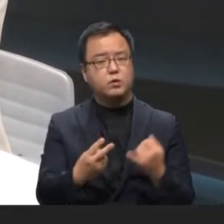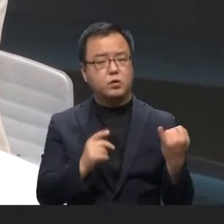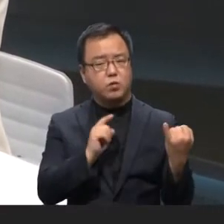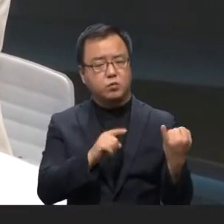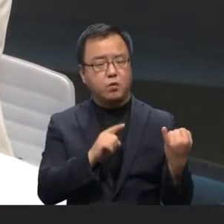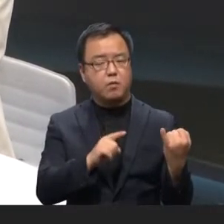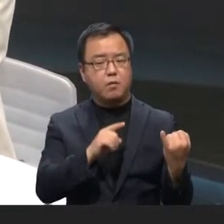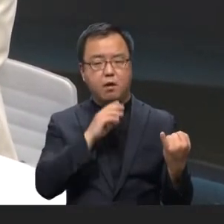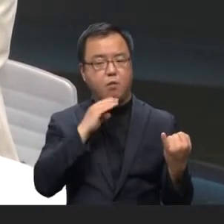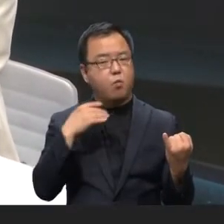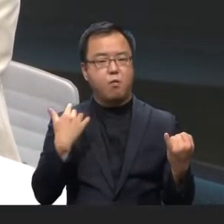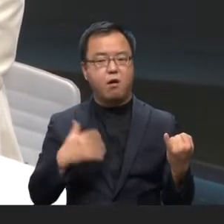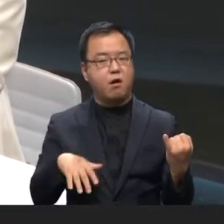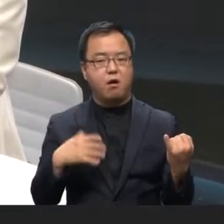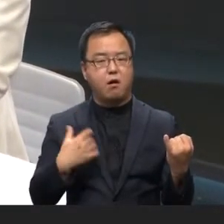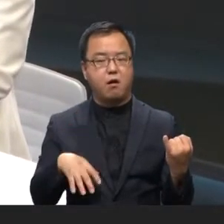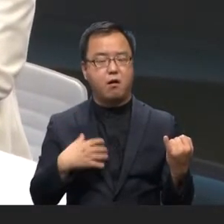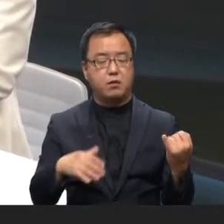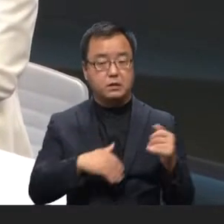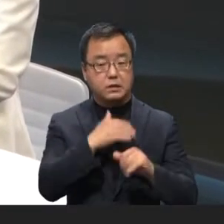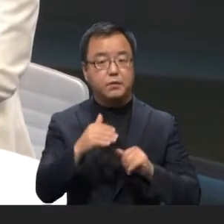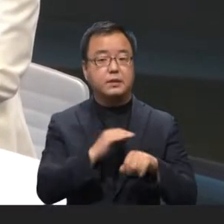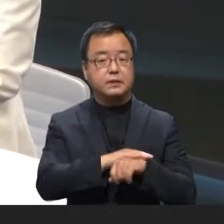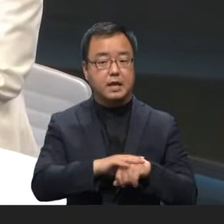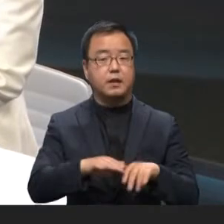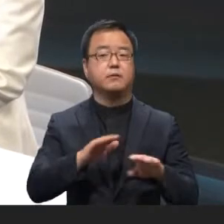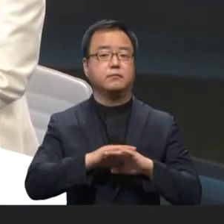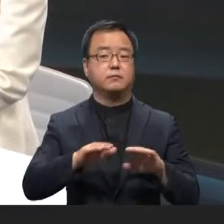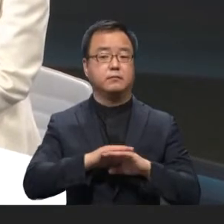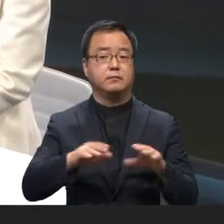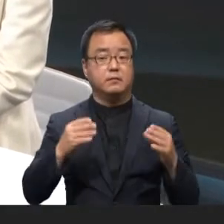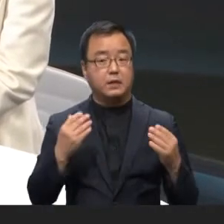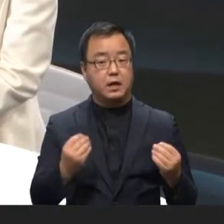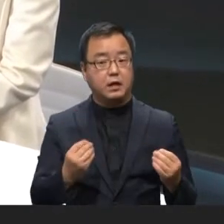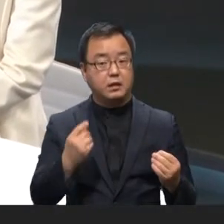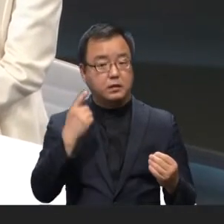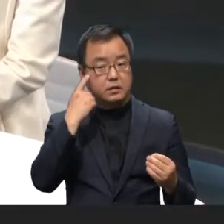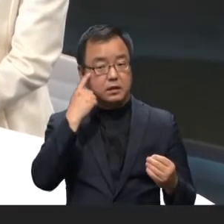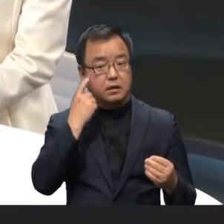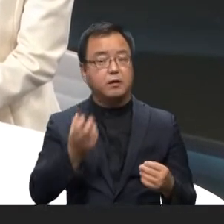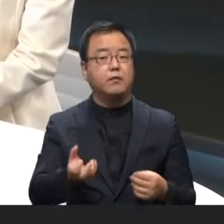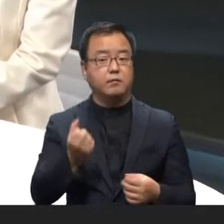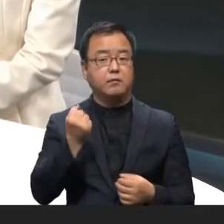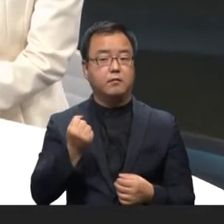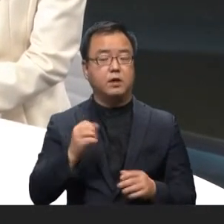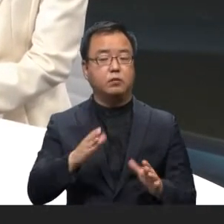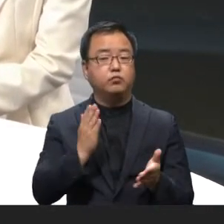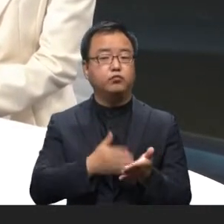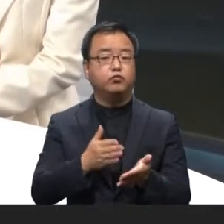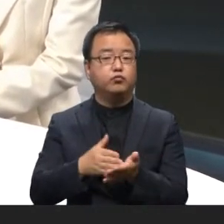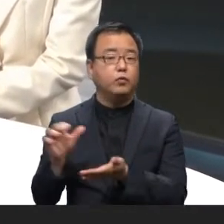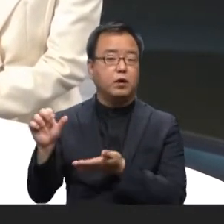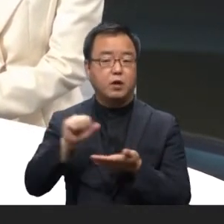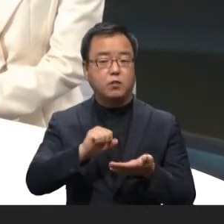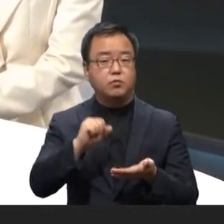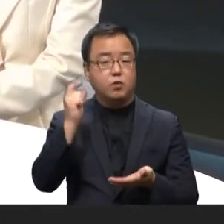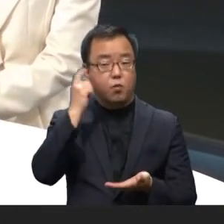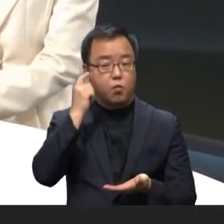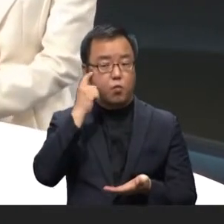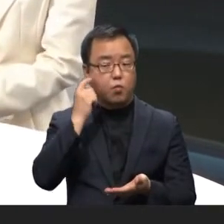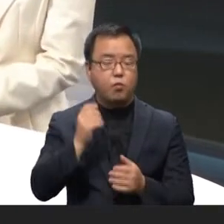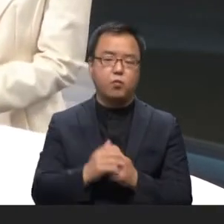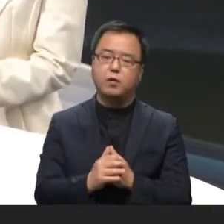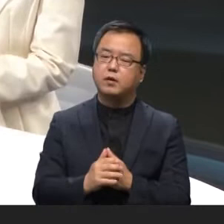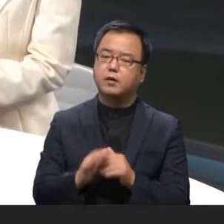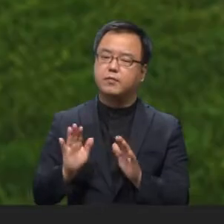대단하게 또 상황이 잘 좋게 클러 간게 아닌가 라 생각도 좀 드는데 이 주스를 가져오신 이유 것도 있으실 것 같아요 4